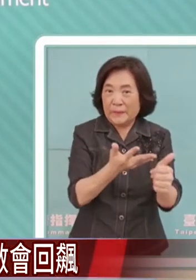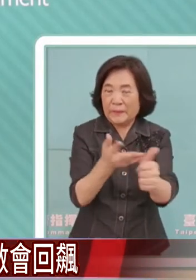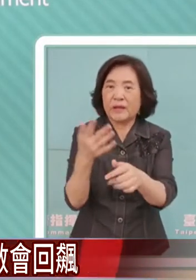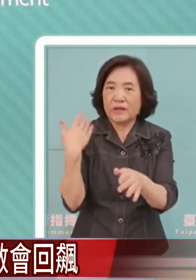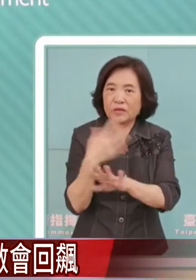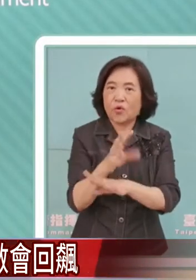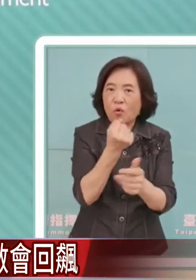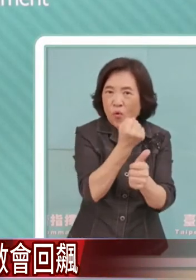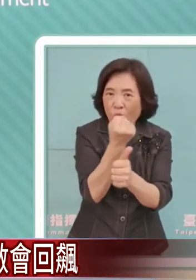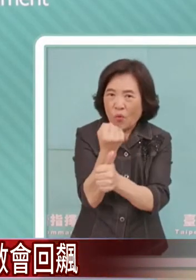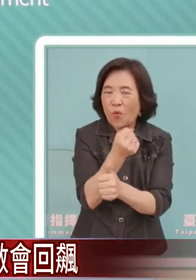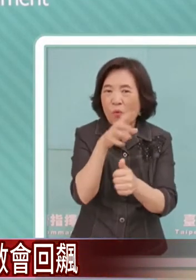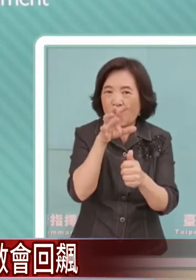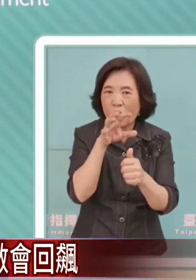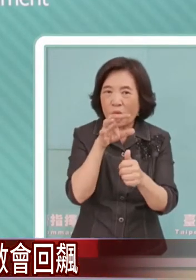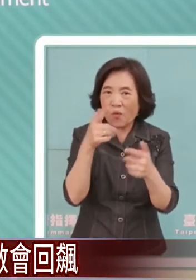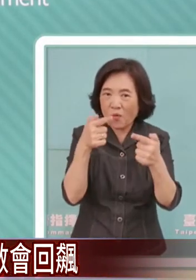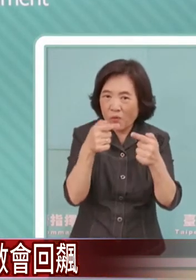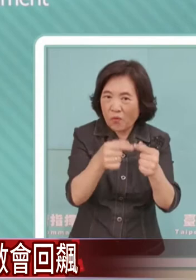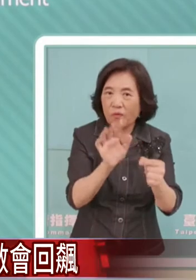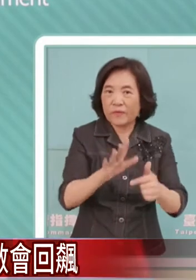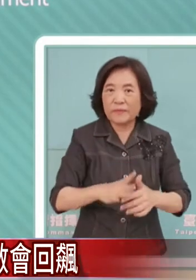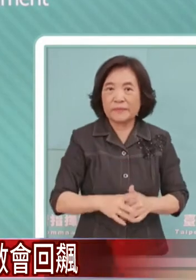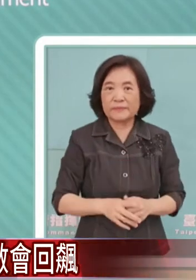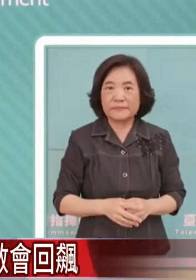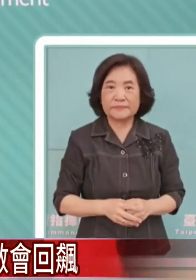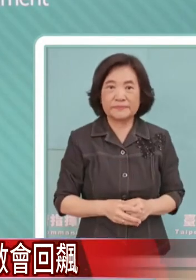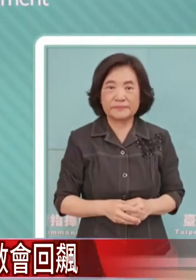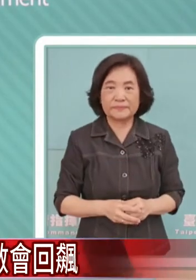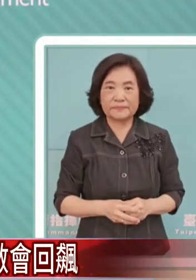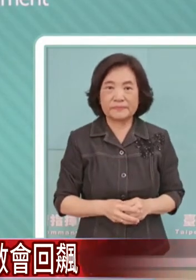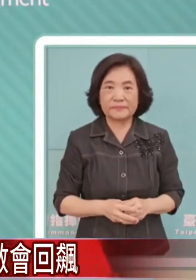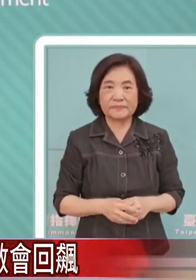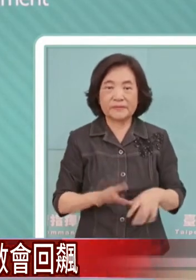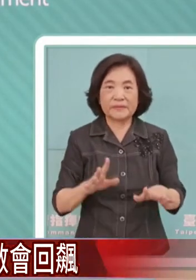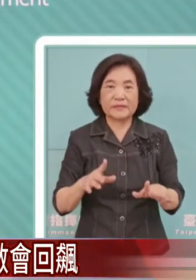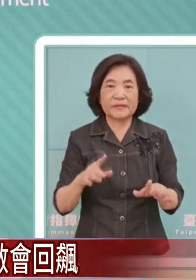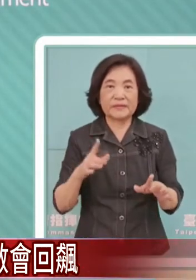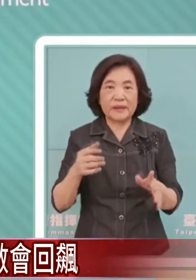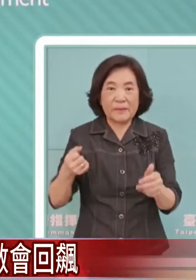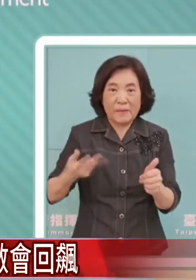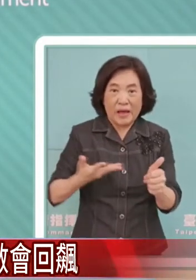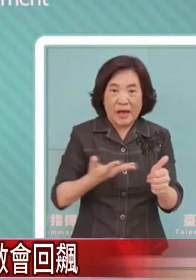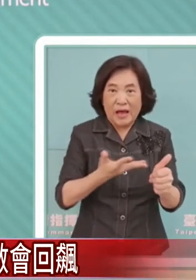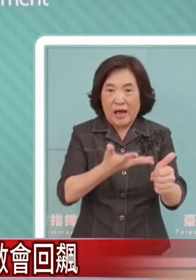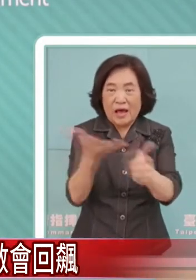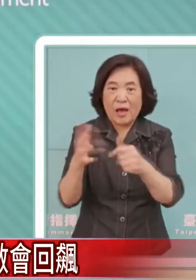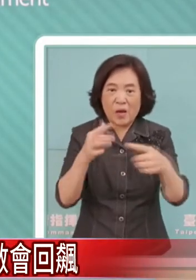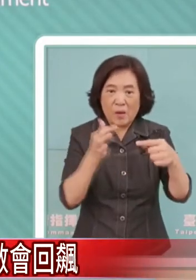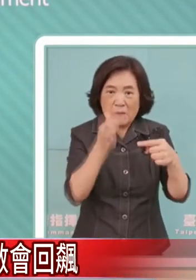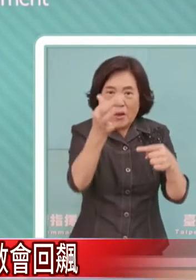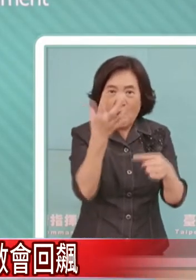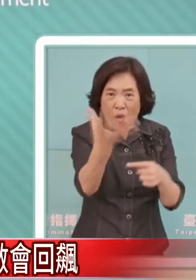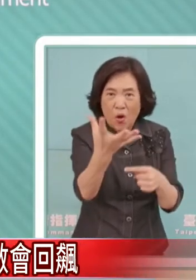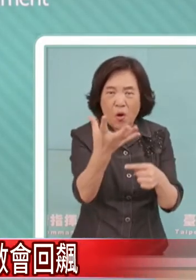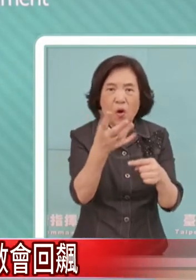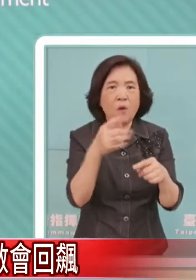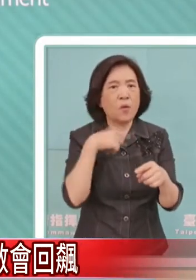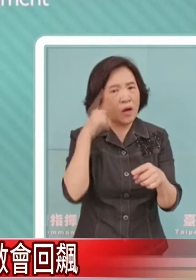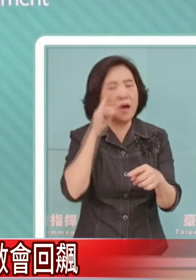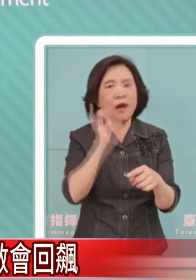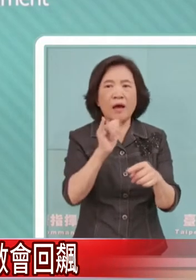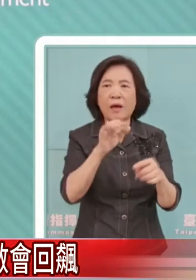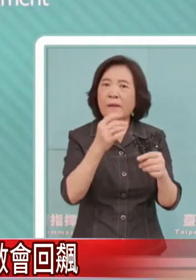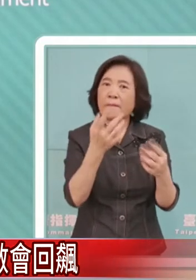控制下来，可是现在就是说大的感染啊，热区大概没有，现在就是说躲在这种社